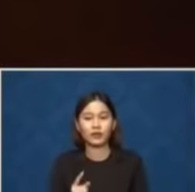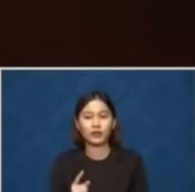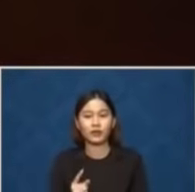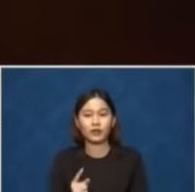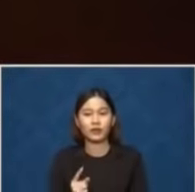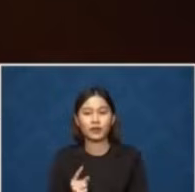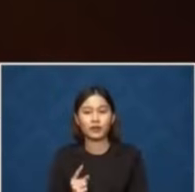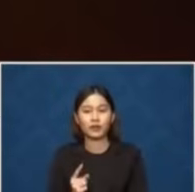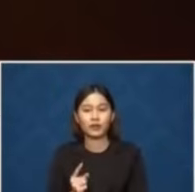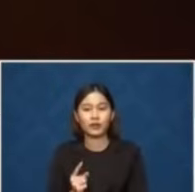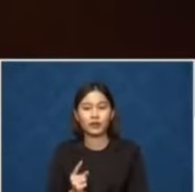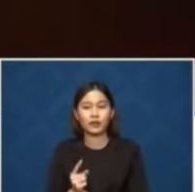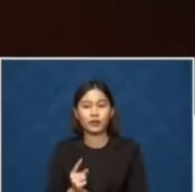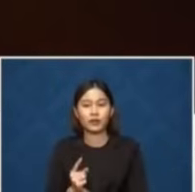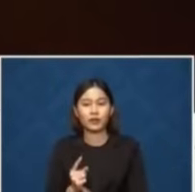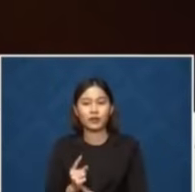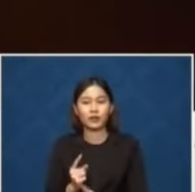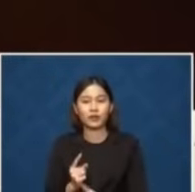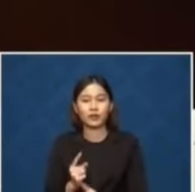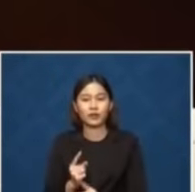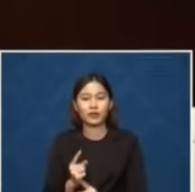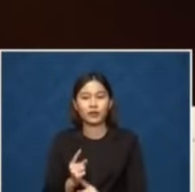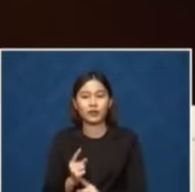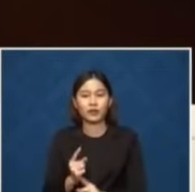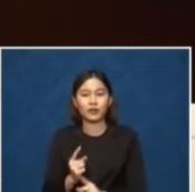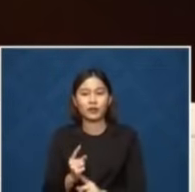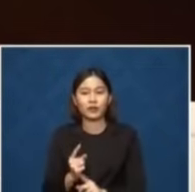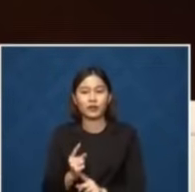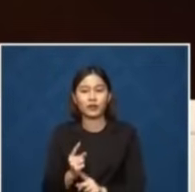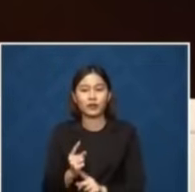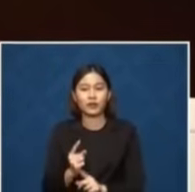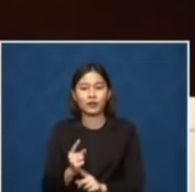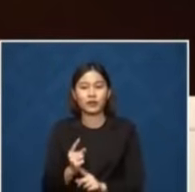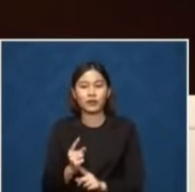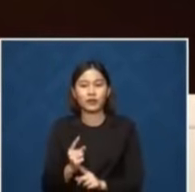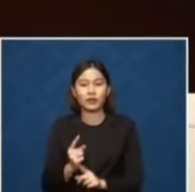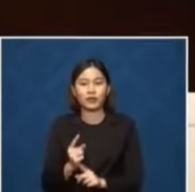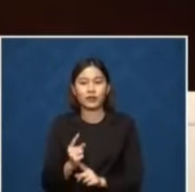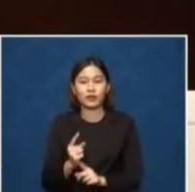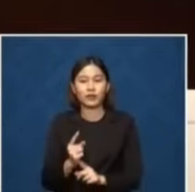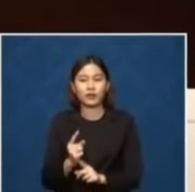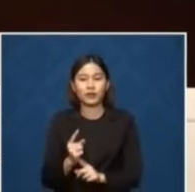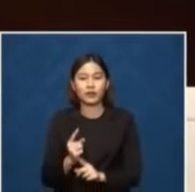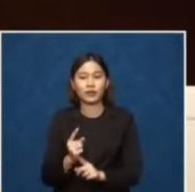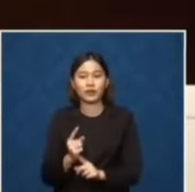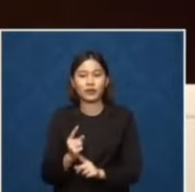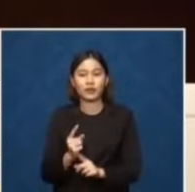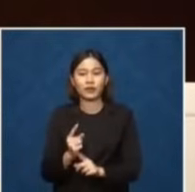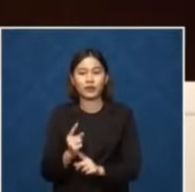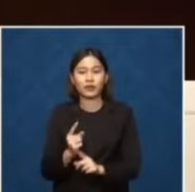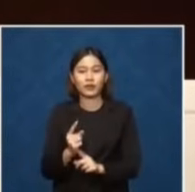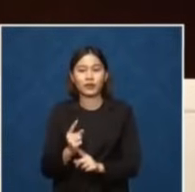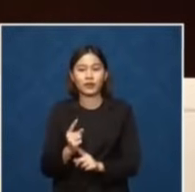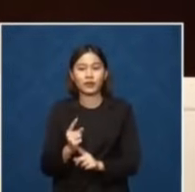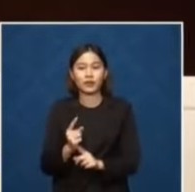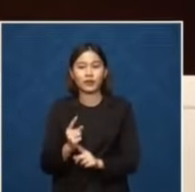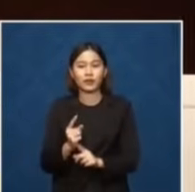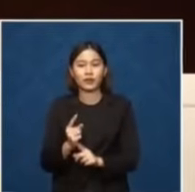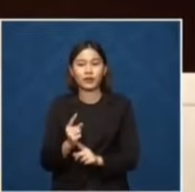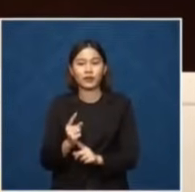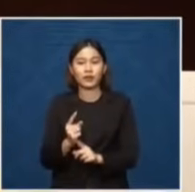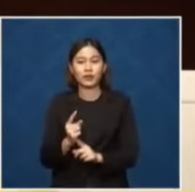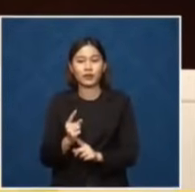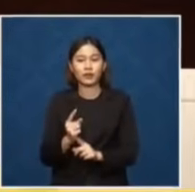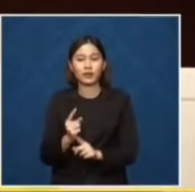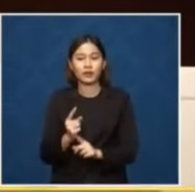ที่ปฏิพัฒน์สันติพาดารองประธานสภาคนที่1จัดให้นะครับ แล้วแบบนี้เศรษฐาทวีนี่สินจะ